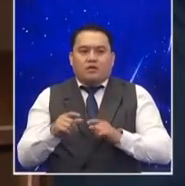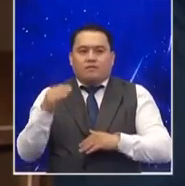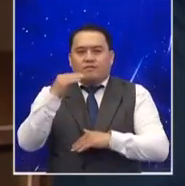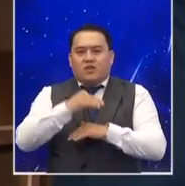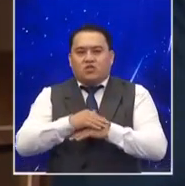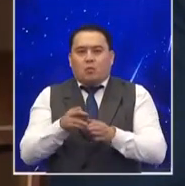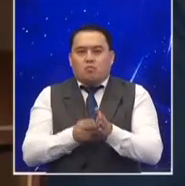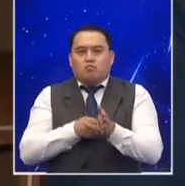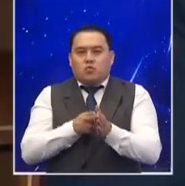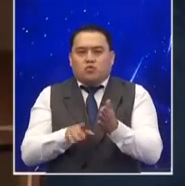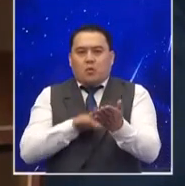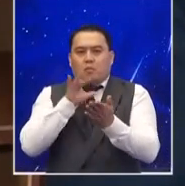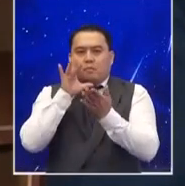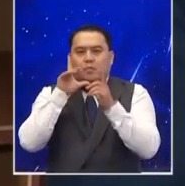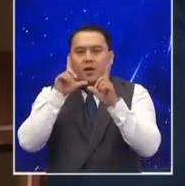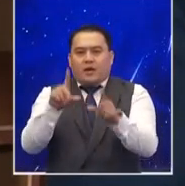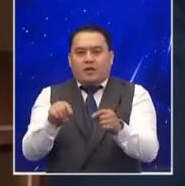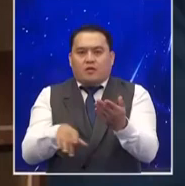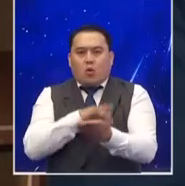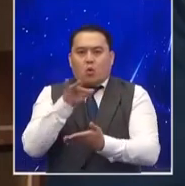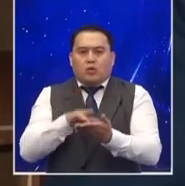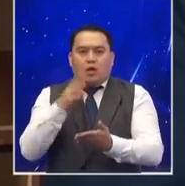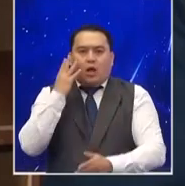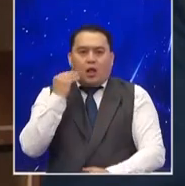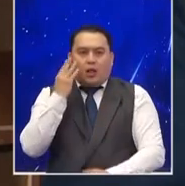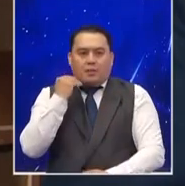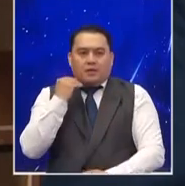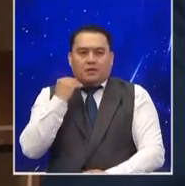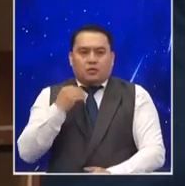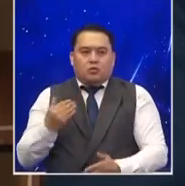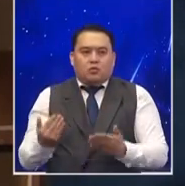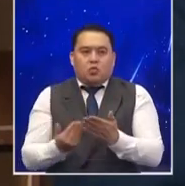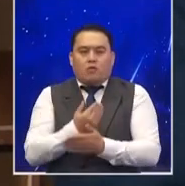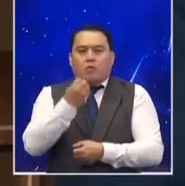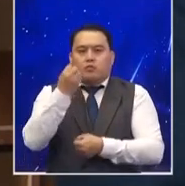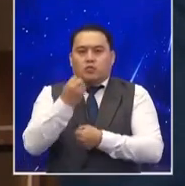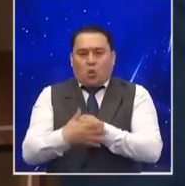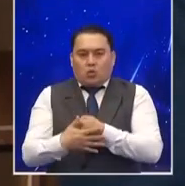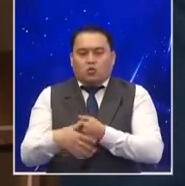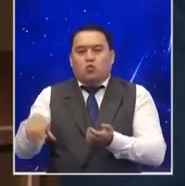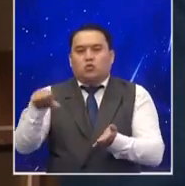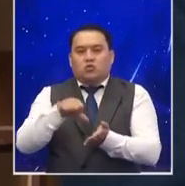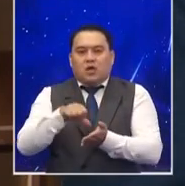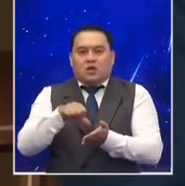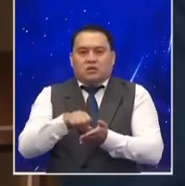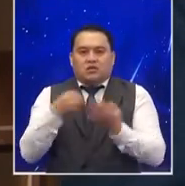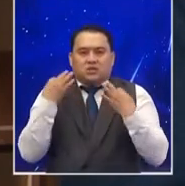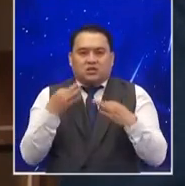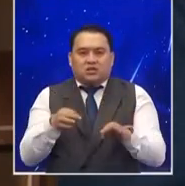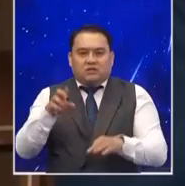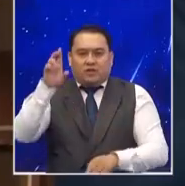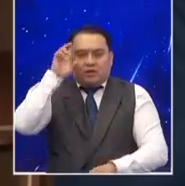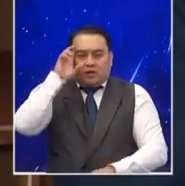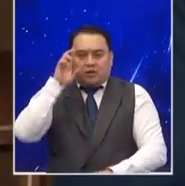поезде выехали в город Алма-Ата именно на вот эту новую площадь, чтобы участвовать за